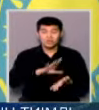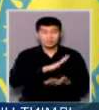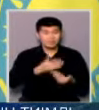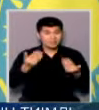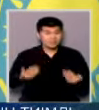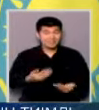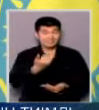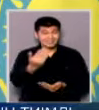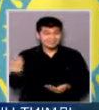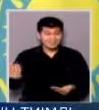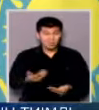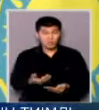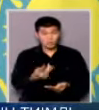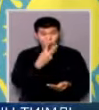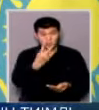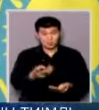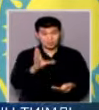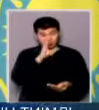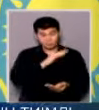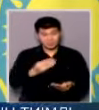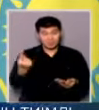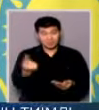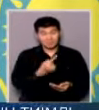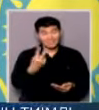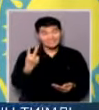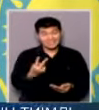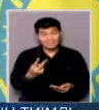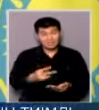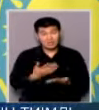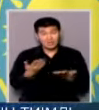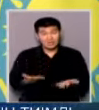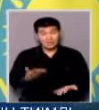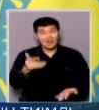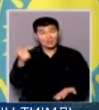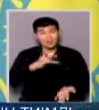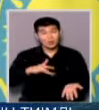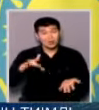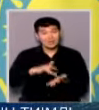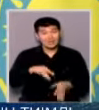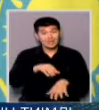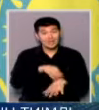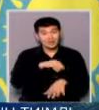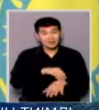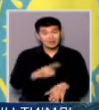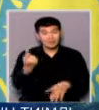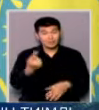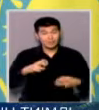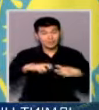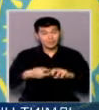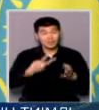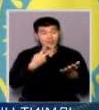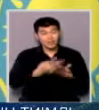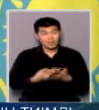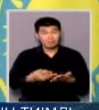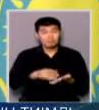деп, сіздер де осы жақтан көре алатын дәрежеге жетесіздер. Бір. Екіншіден, егер де Атырау қаласының әкімі мәселен бір мәселені қарап,